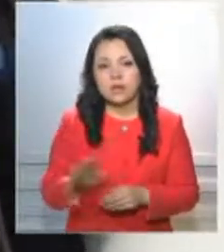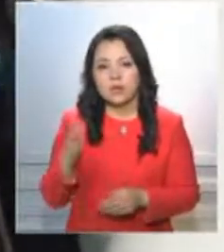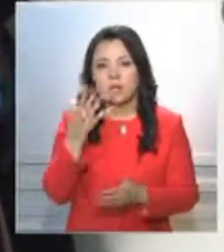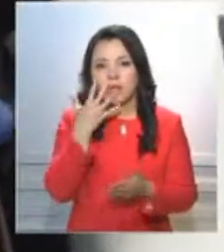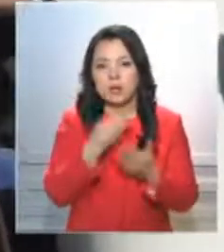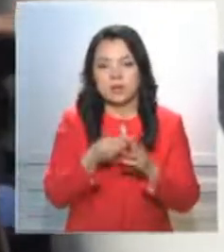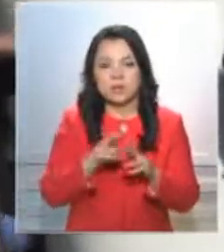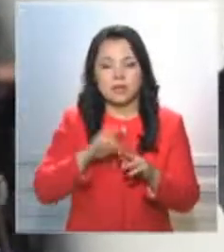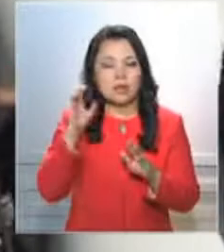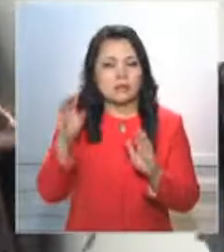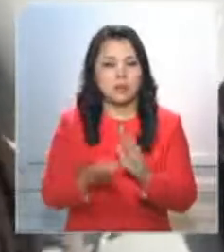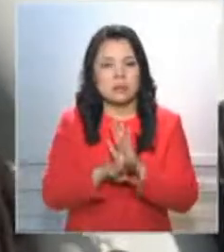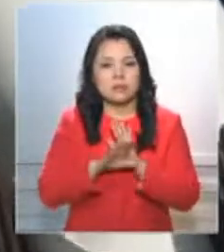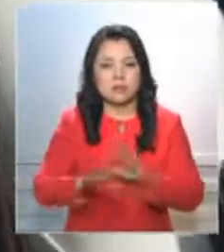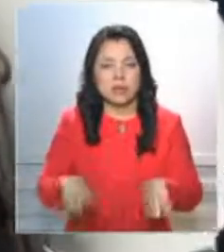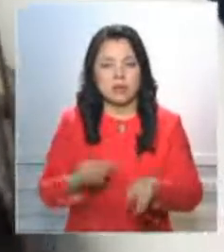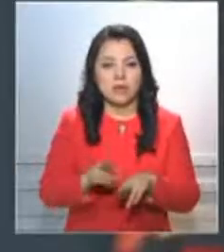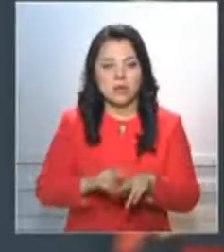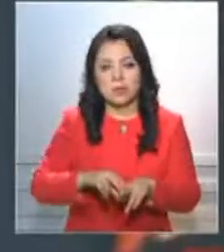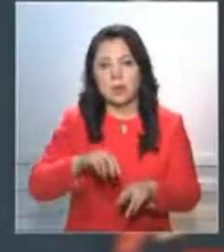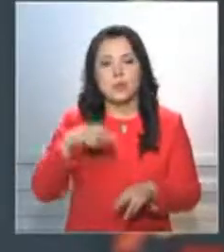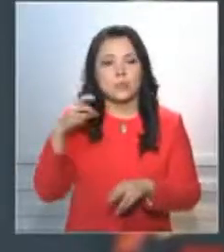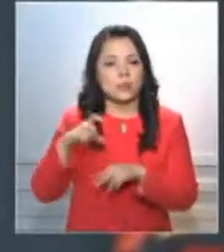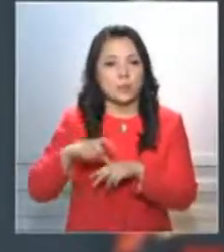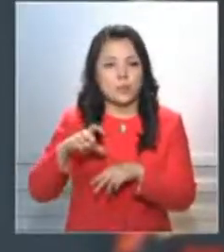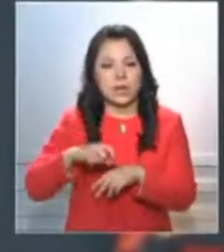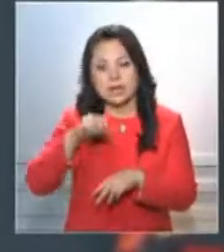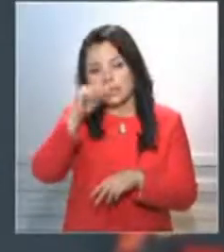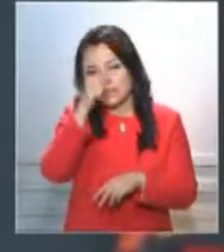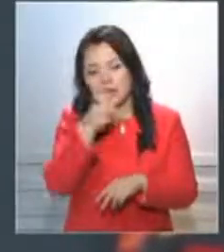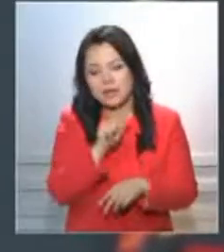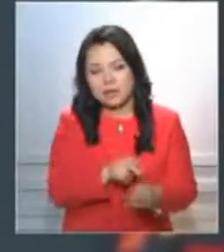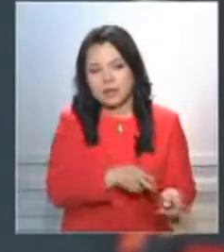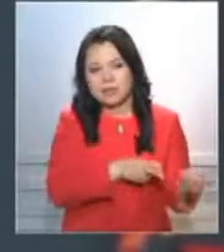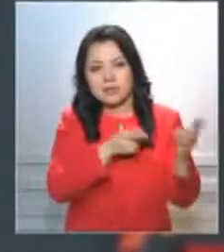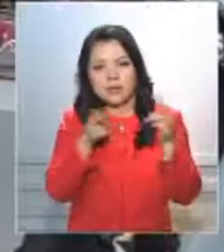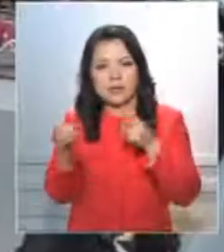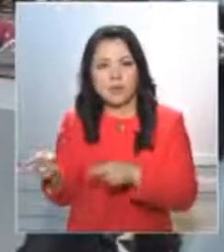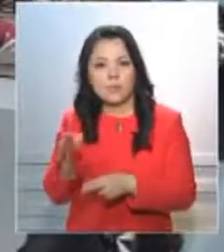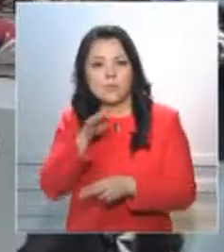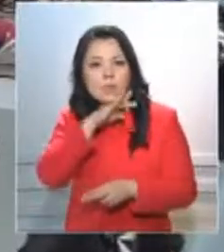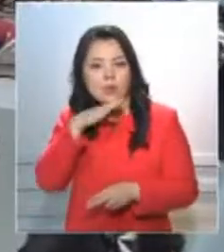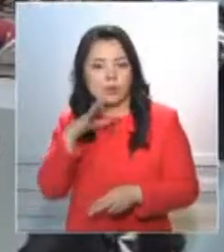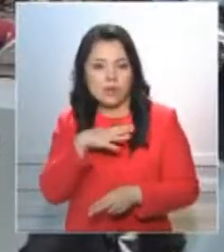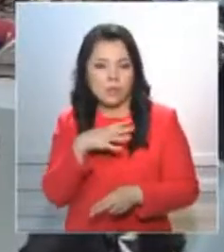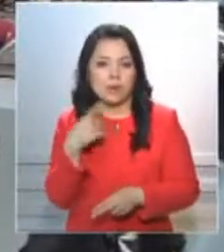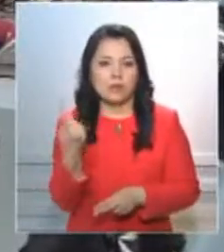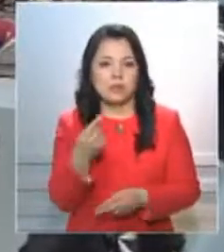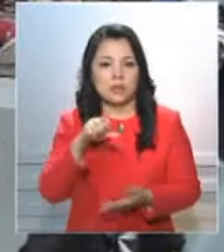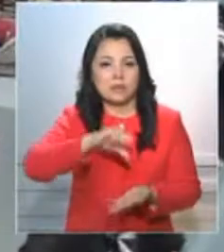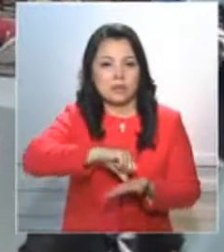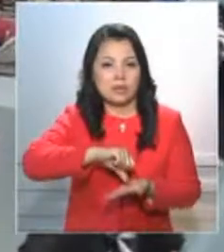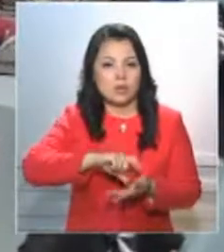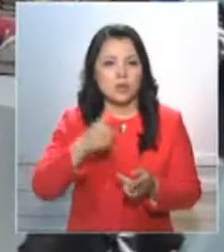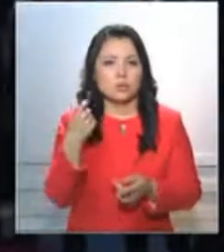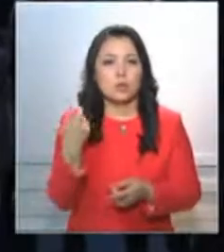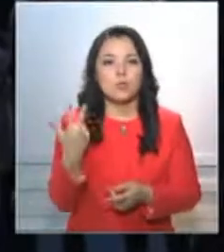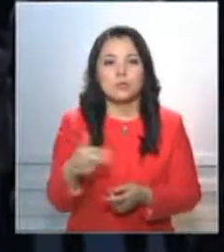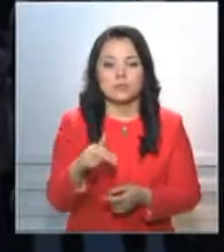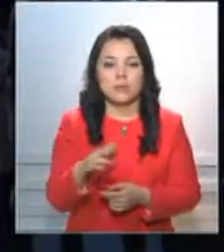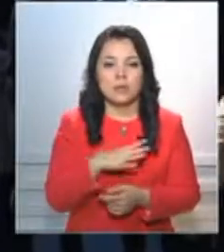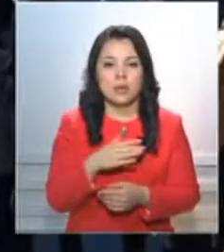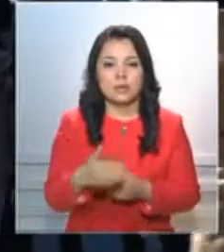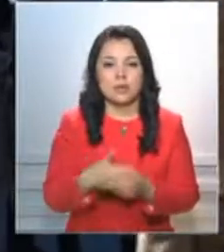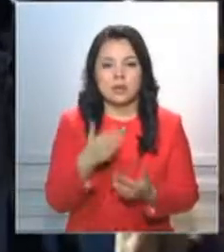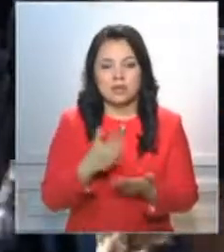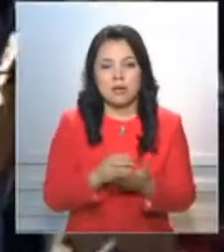құлақ аспаған мигранттар Түркиядан Грекияға ағылуын әлі тоқтатар емес. Өткен жұмадан бері бір ғана Лесбос аралының өзіне 130-ға жуық босқын